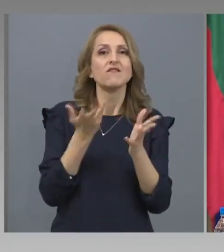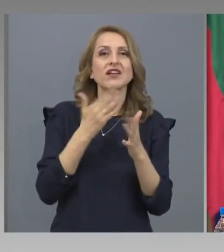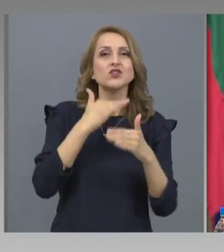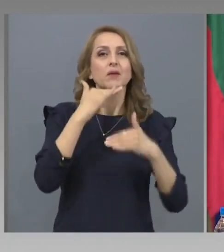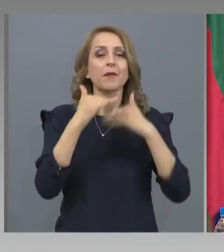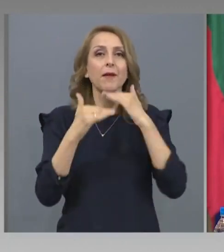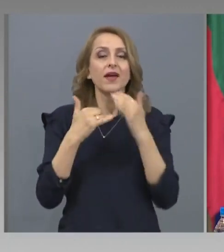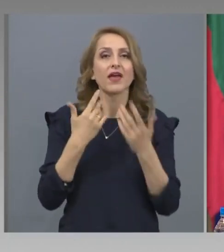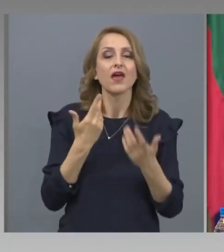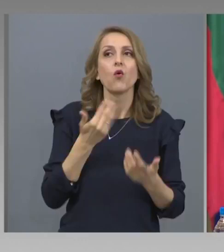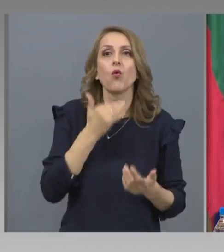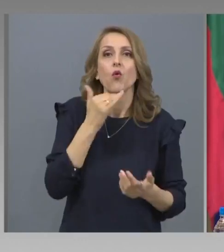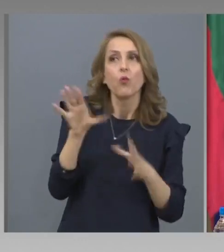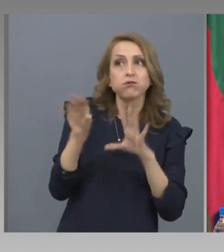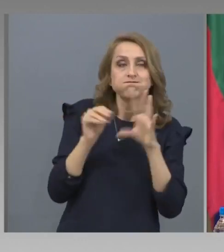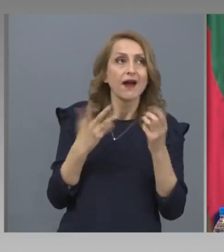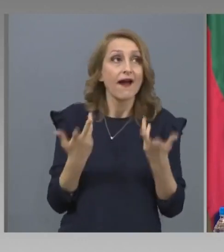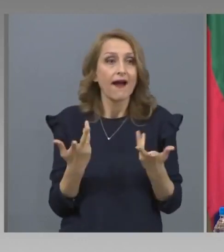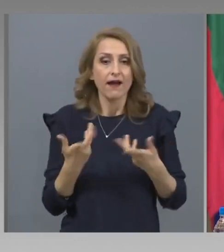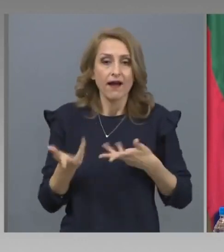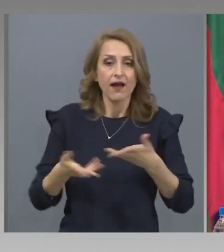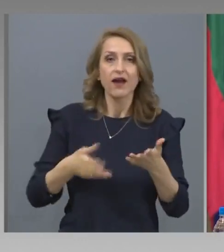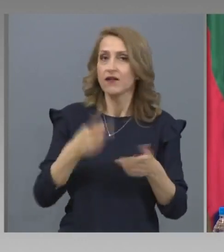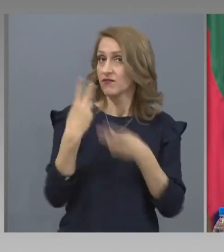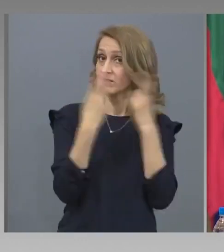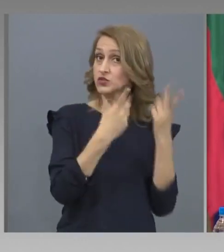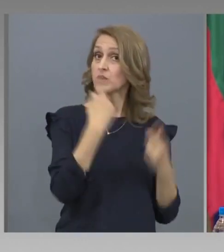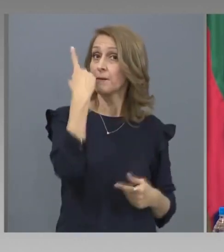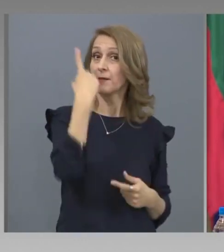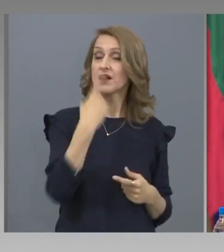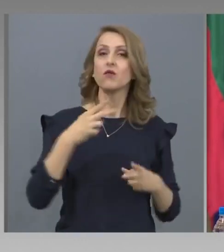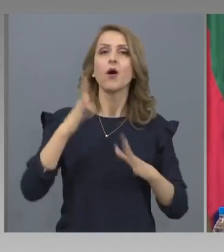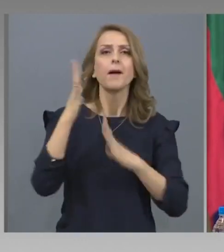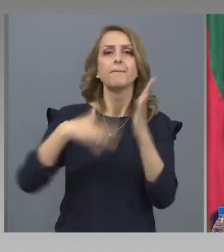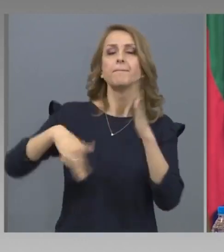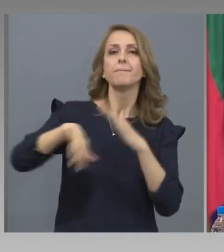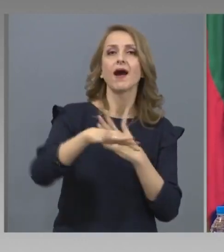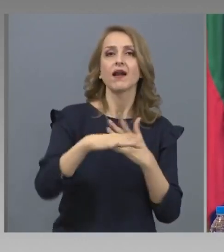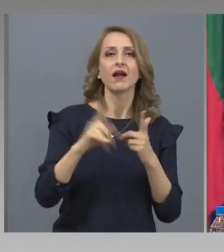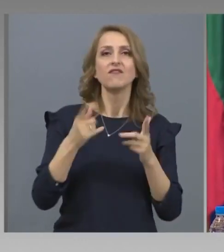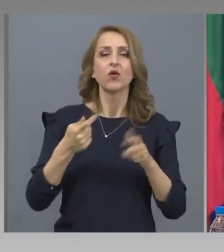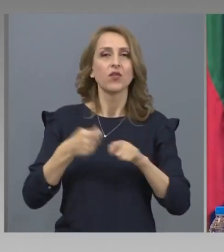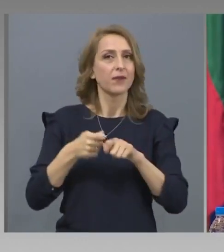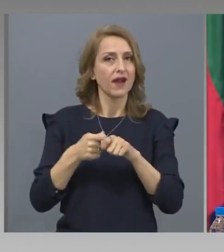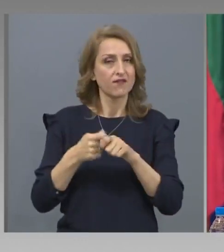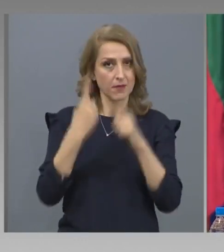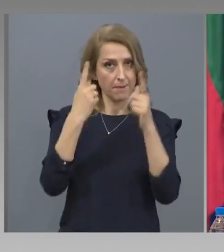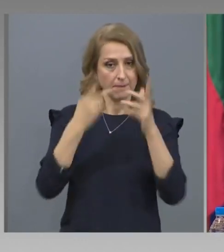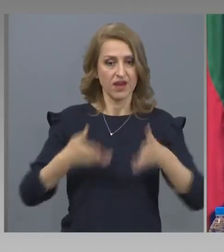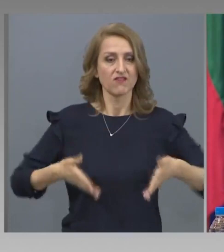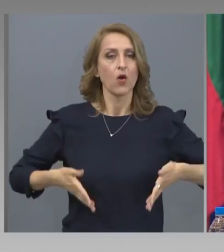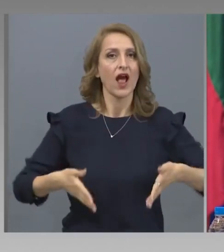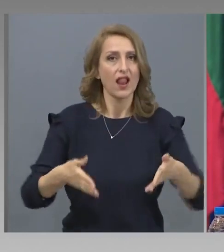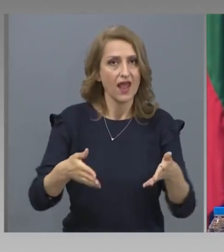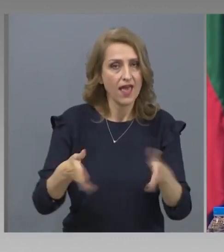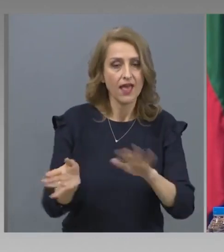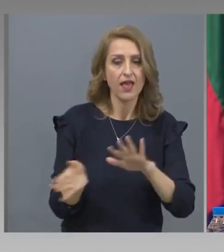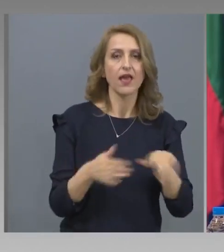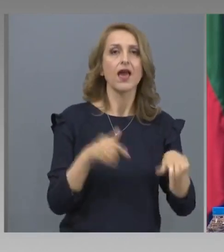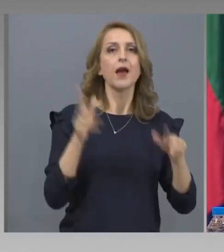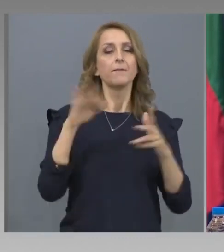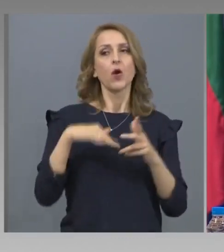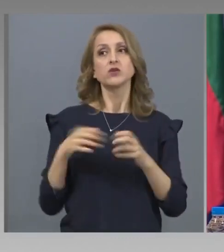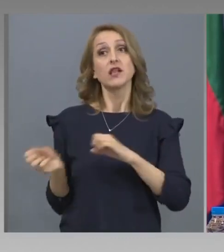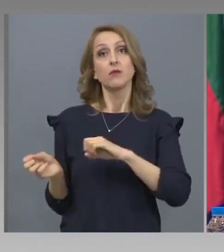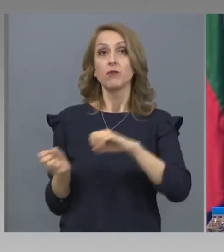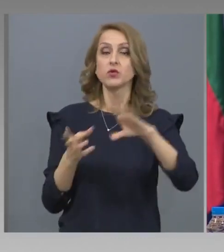обучени, както видяхте, в парка пуснахме първо алеи. Сега пускаме и да тичат, да спортуват. Пуснахме днеска